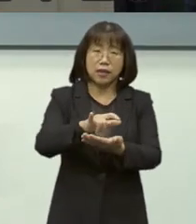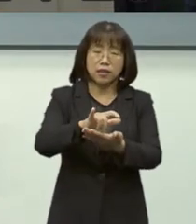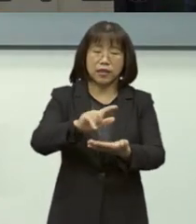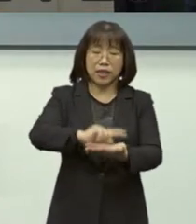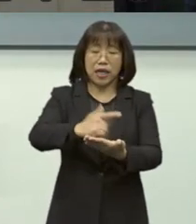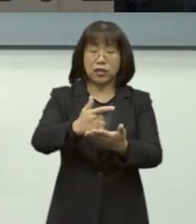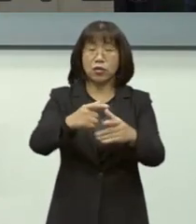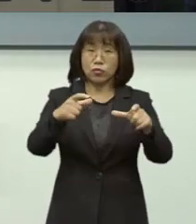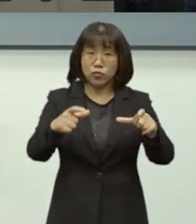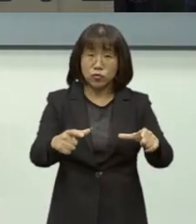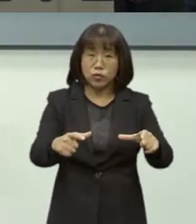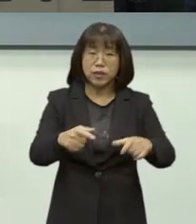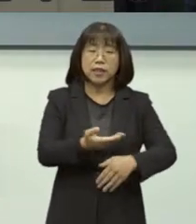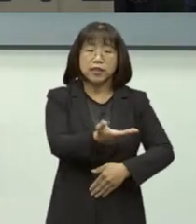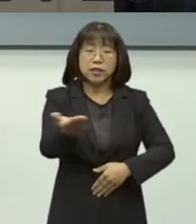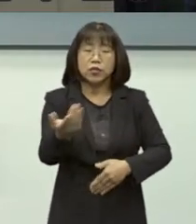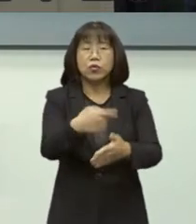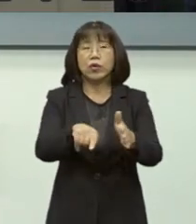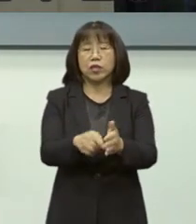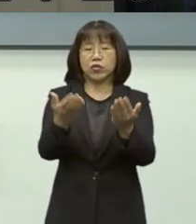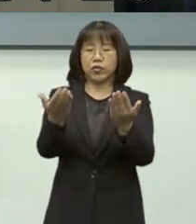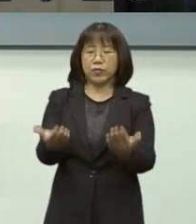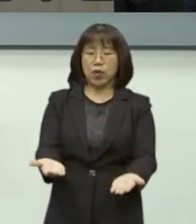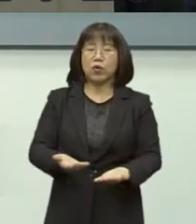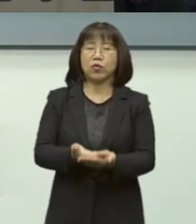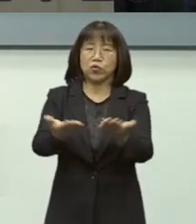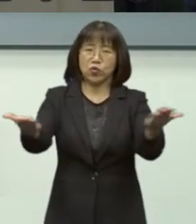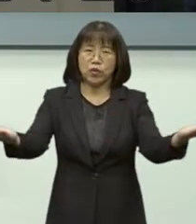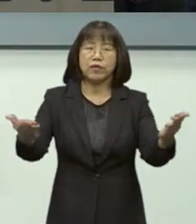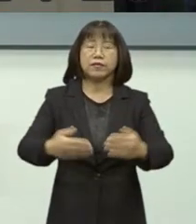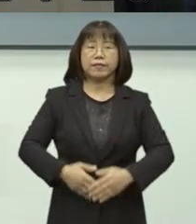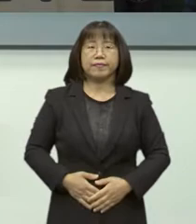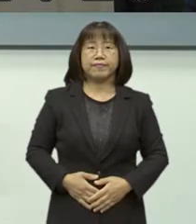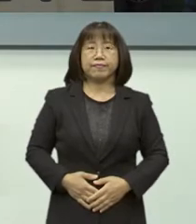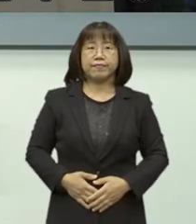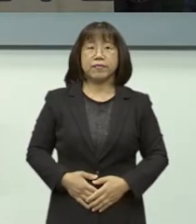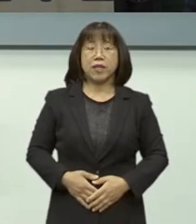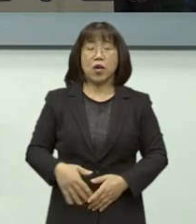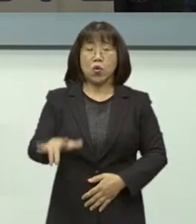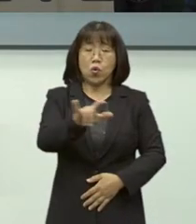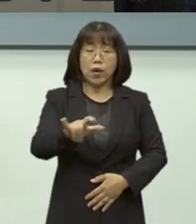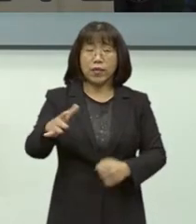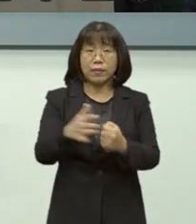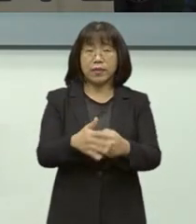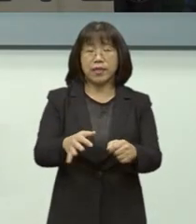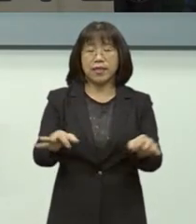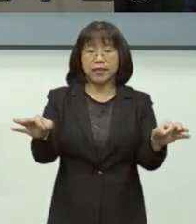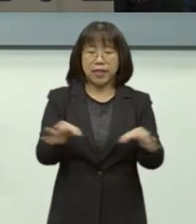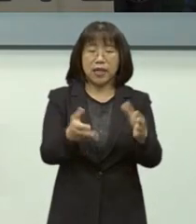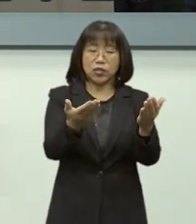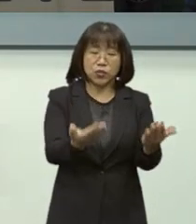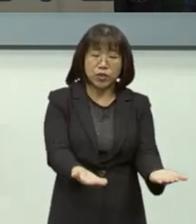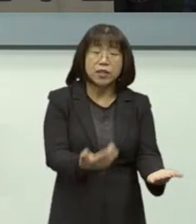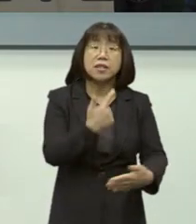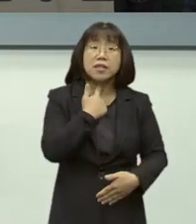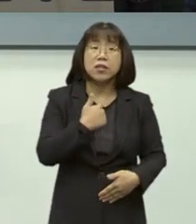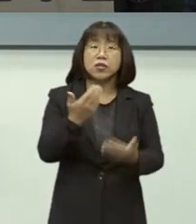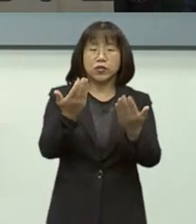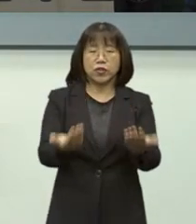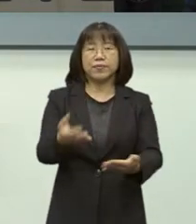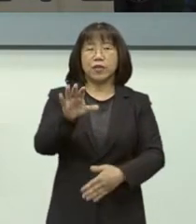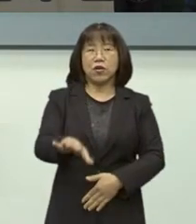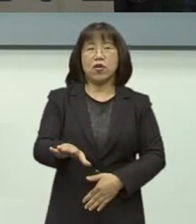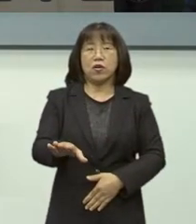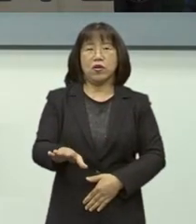쉼터를 운영해 화제가 되고 있습니다. 코로나19로 잠시 휴관을 했던 휴쉼터가 지난 12일부터